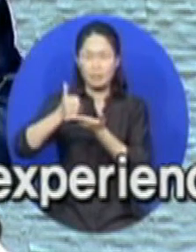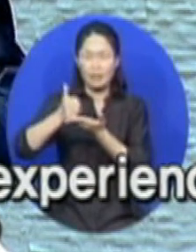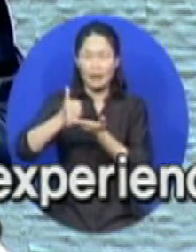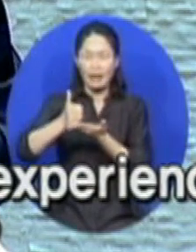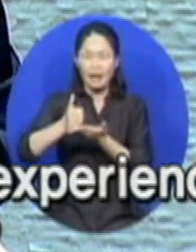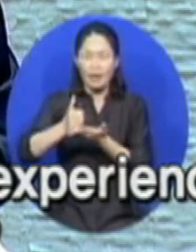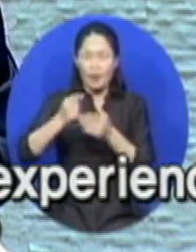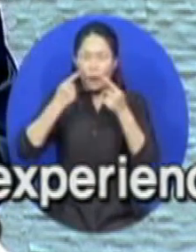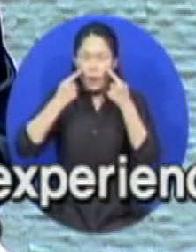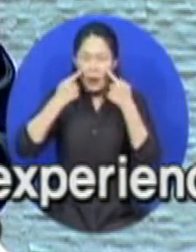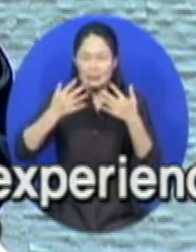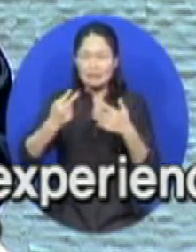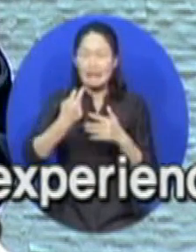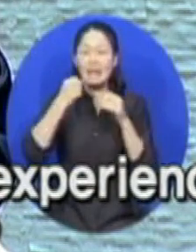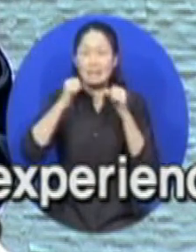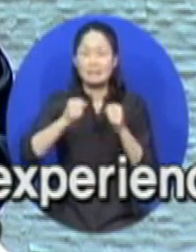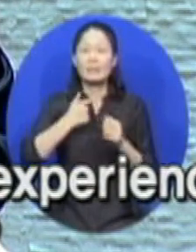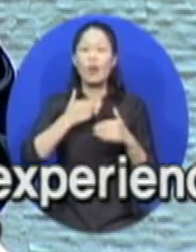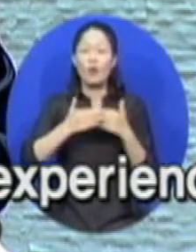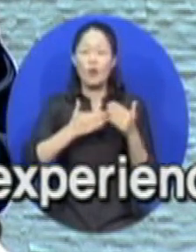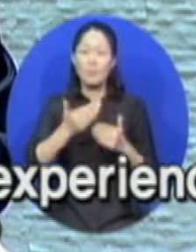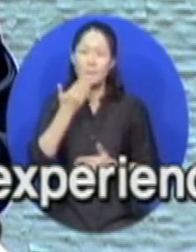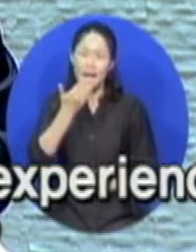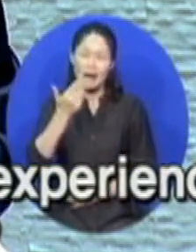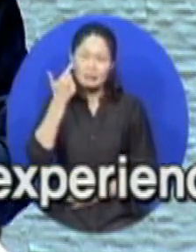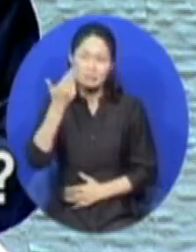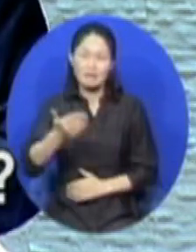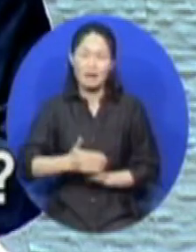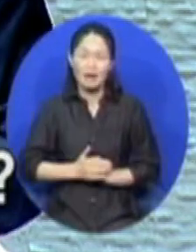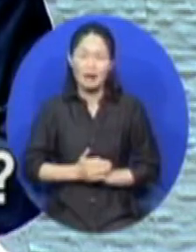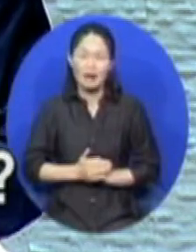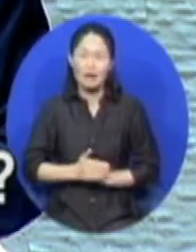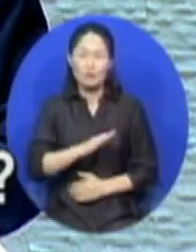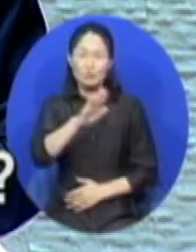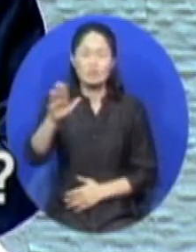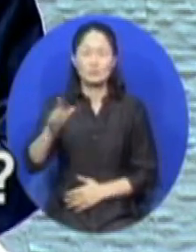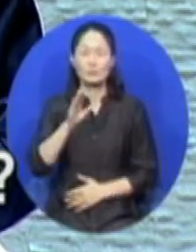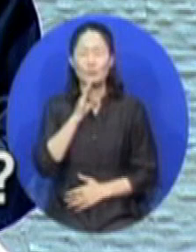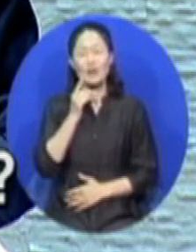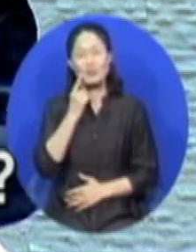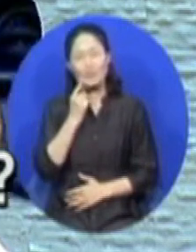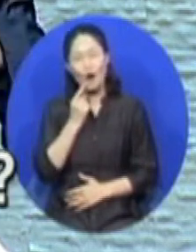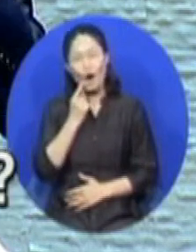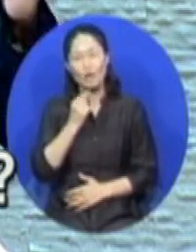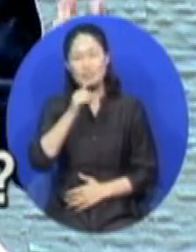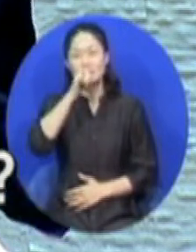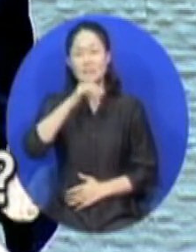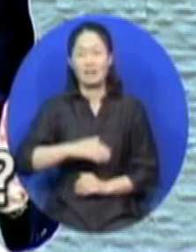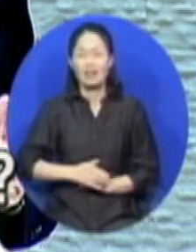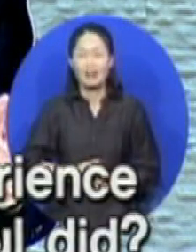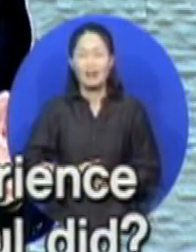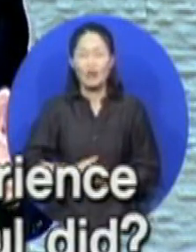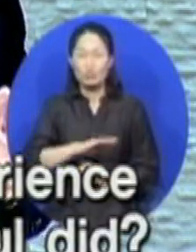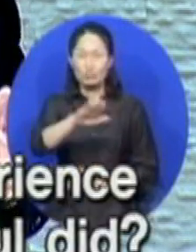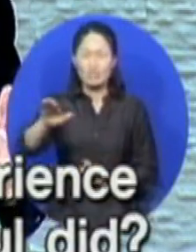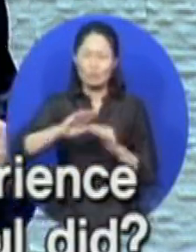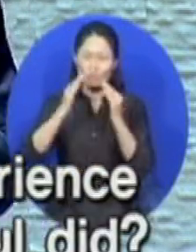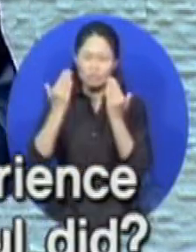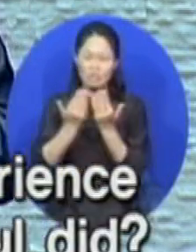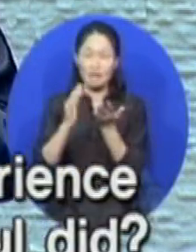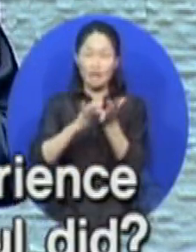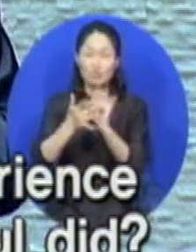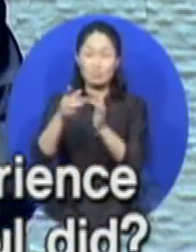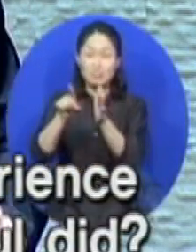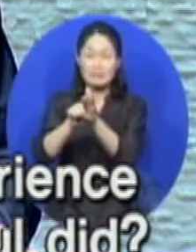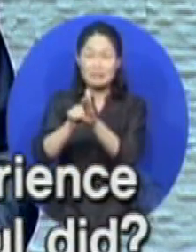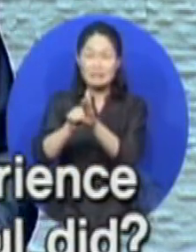생생한 경험을 하면서 살 수 있을까 우리 부러운 것이 잖아요 우리가 다 예수를 믿지만 어떻게